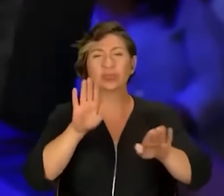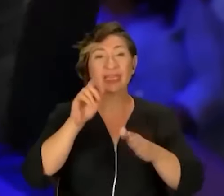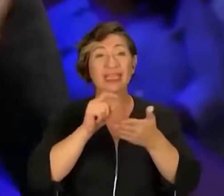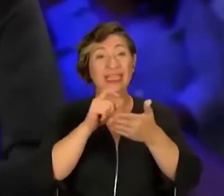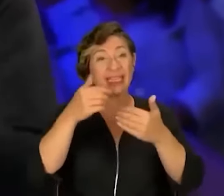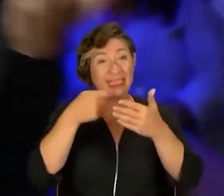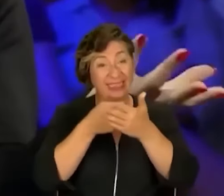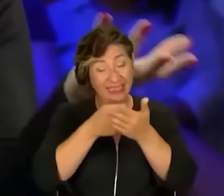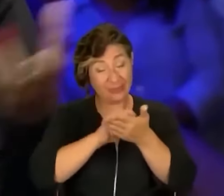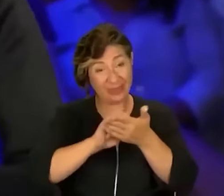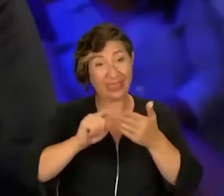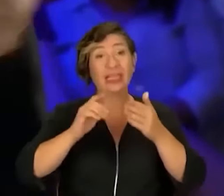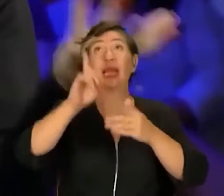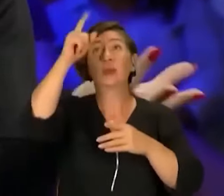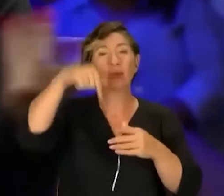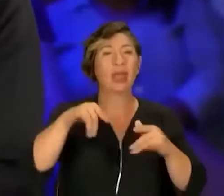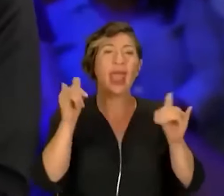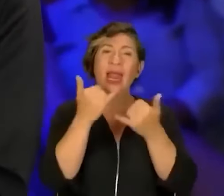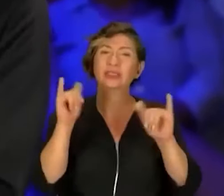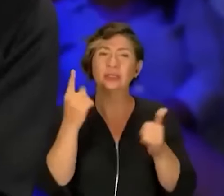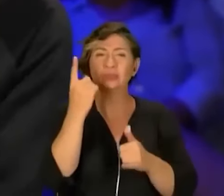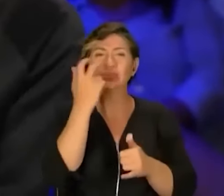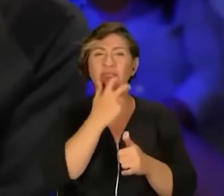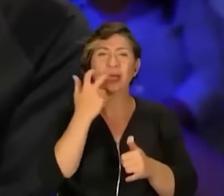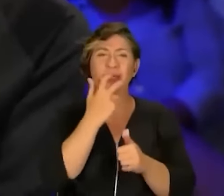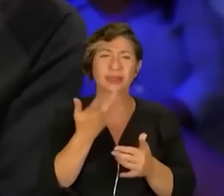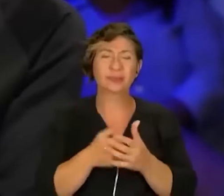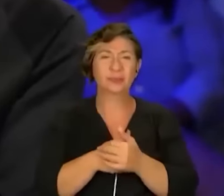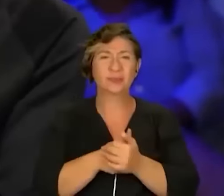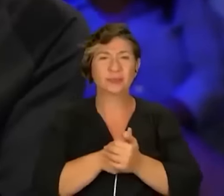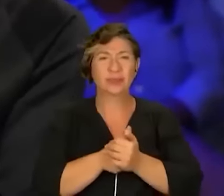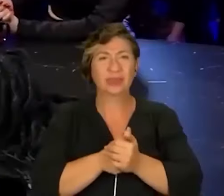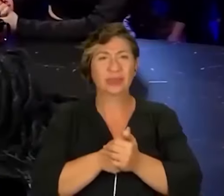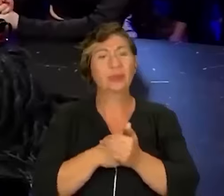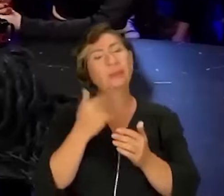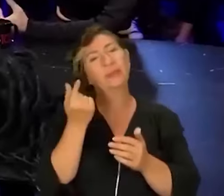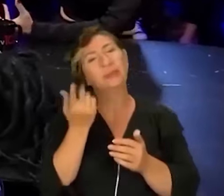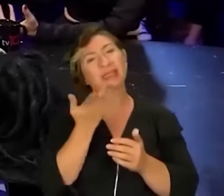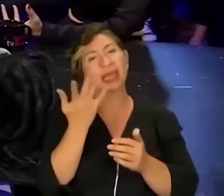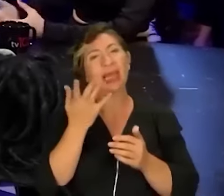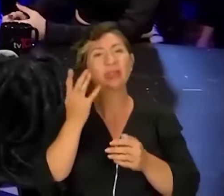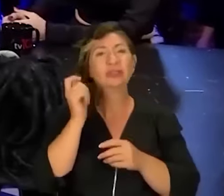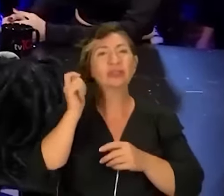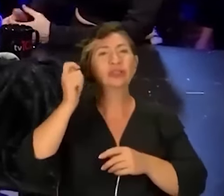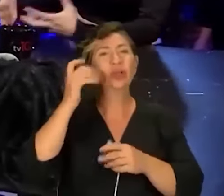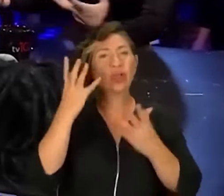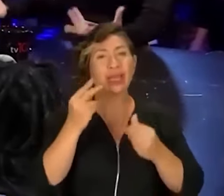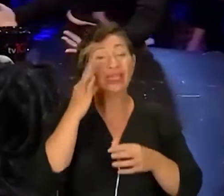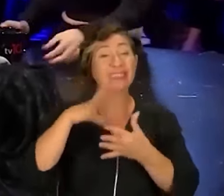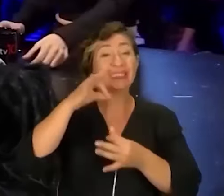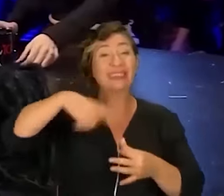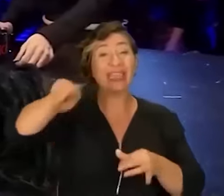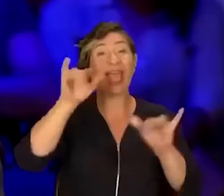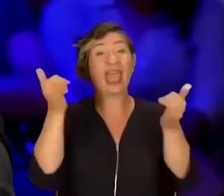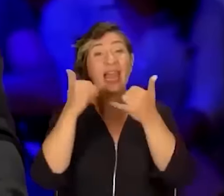ismin yazsın Akşamları yerde gökte diye böyle eğlenceli sözleri olan Yani biraz da böyle ne bileyim işte sloganı olan ve insanların